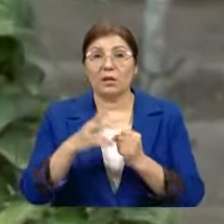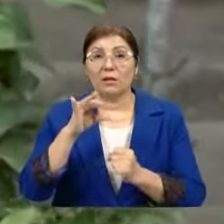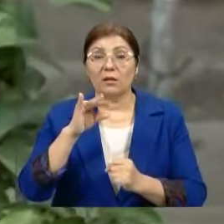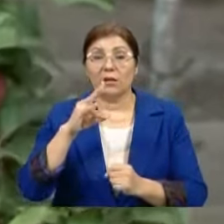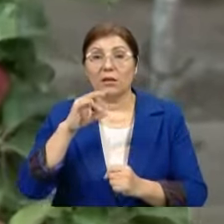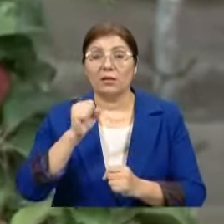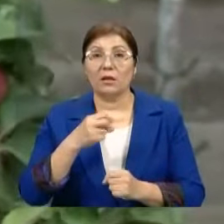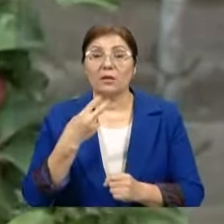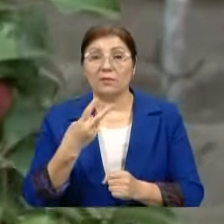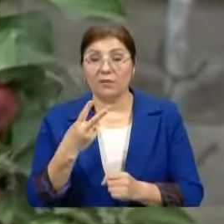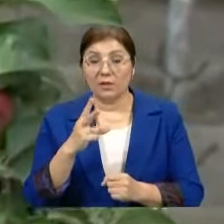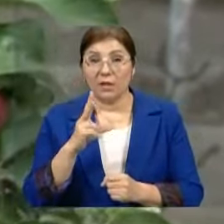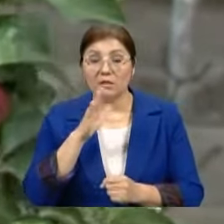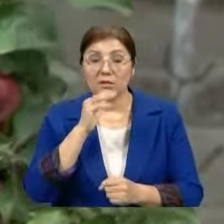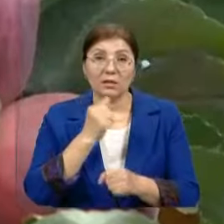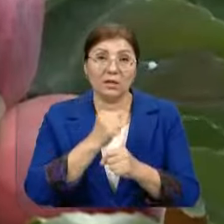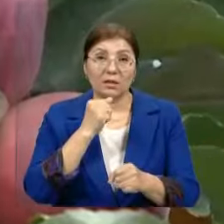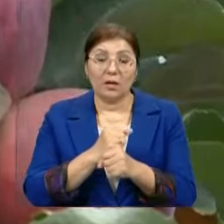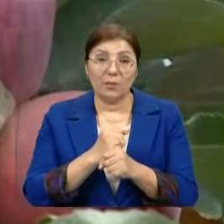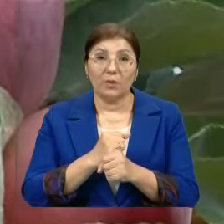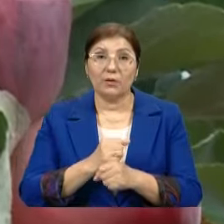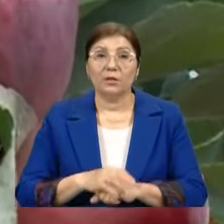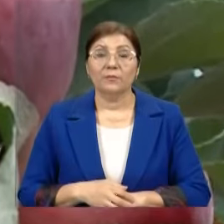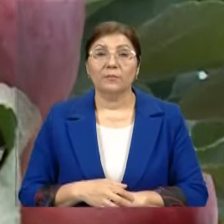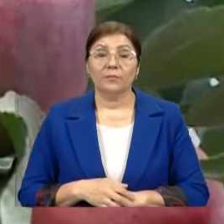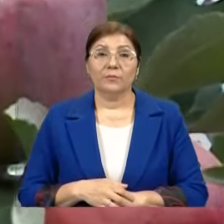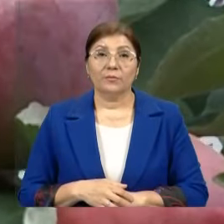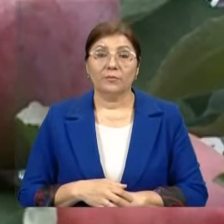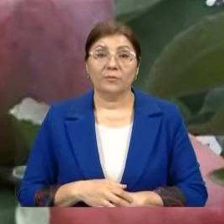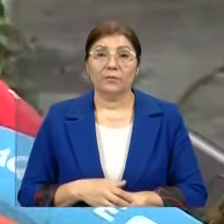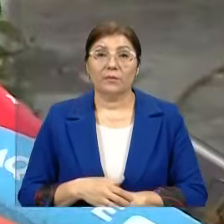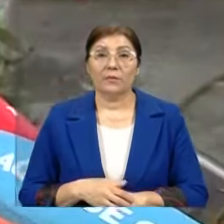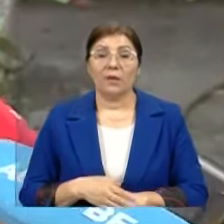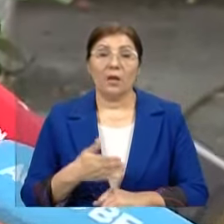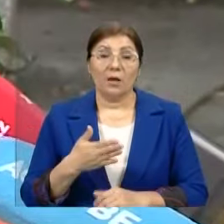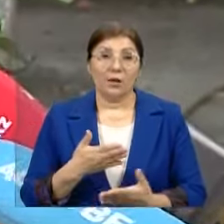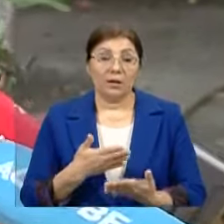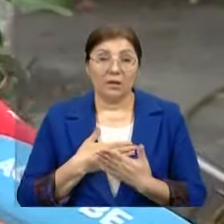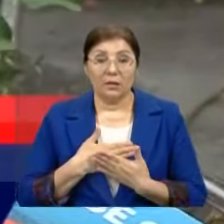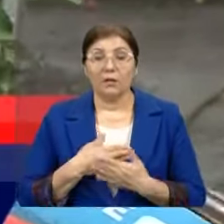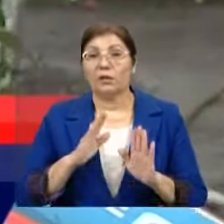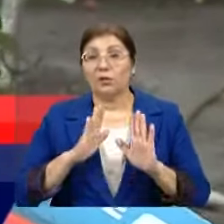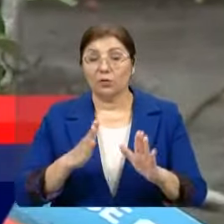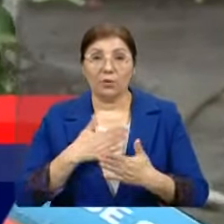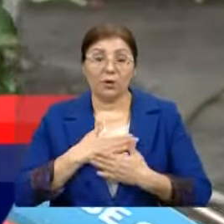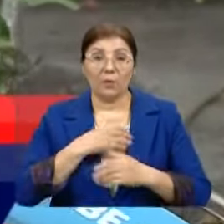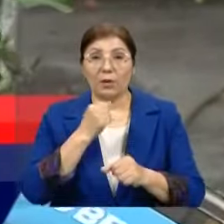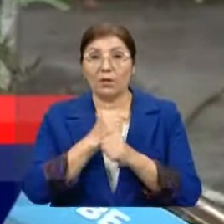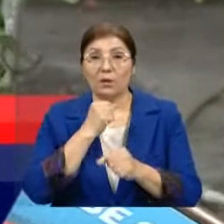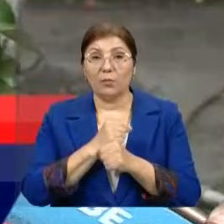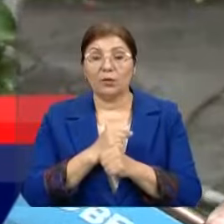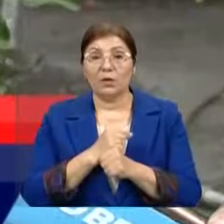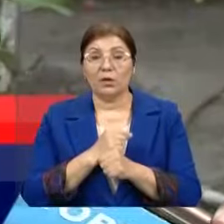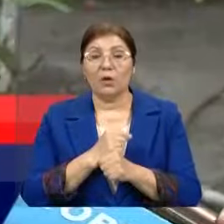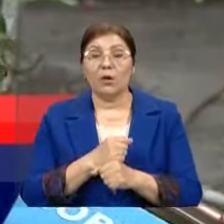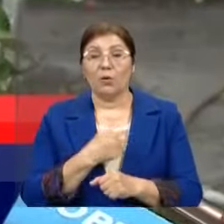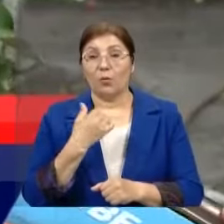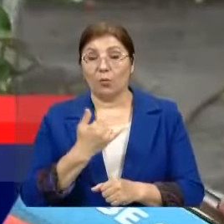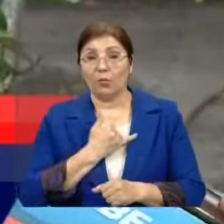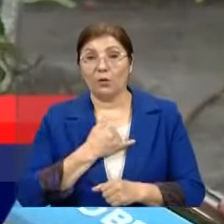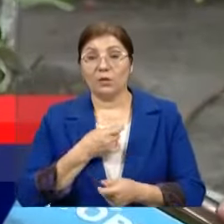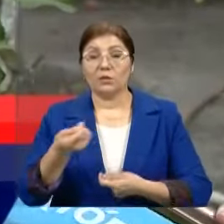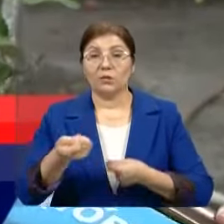ее чутким руководством здесь расцветает настоящий райский уголок. Не сильно моя такая большая заслуга. Во-первых, у нас